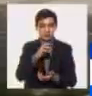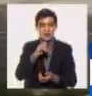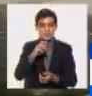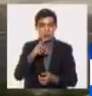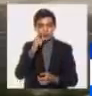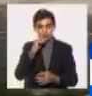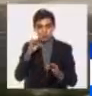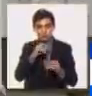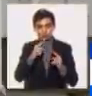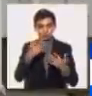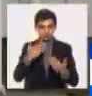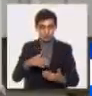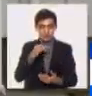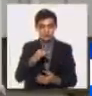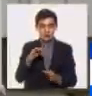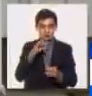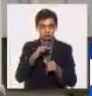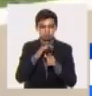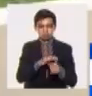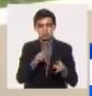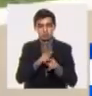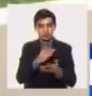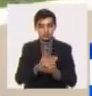полиции, по ее словам, на нее оказывалось давление.